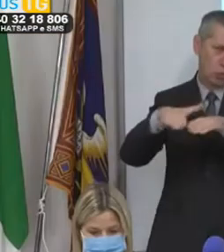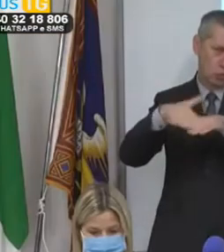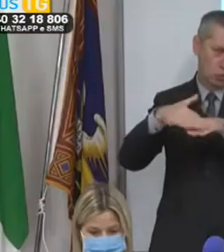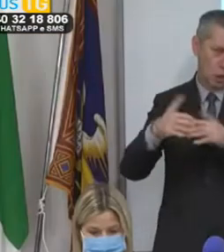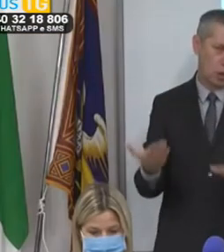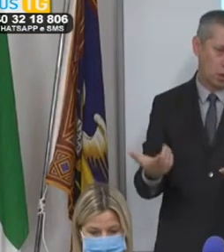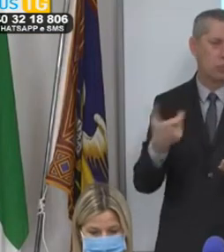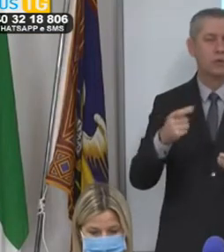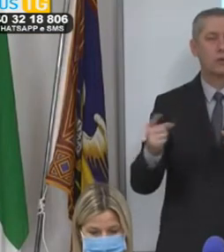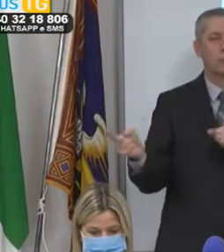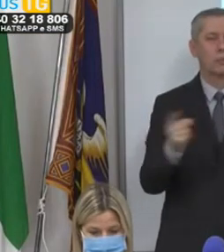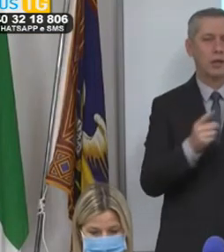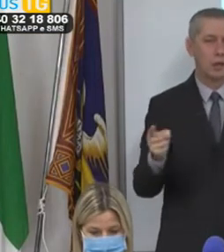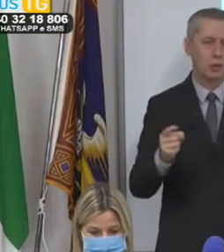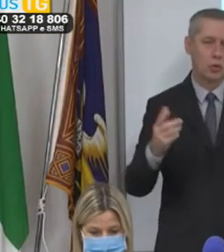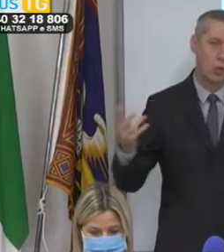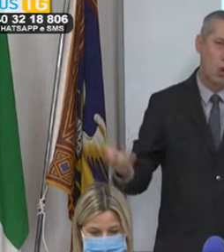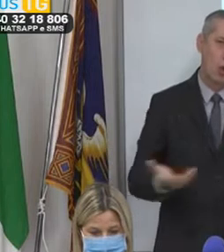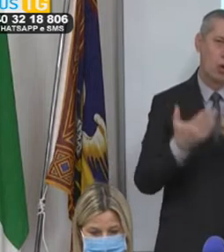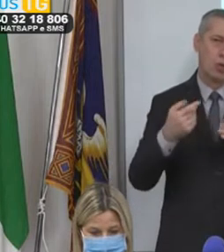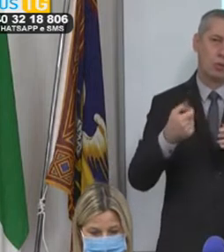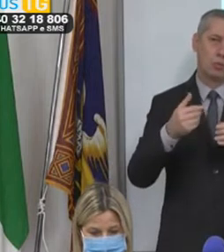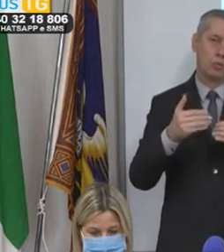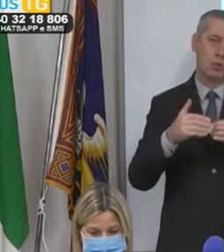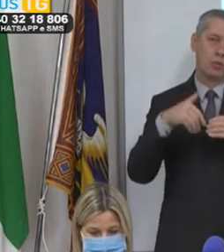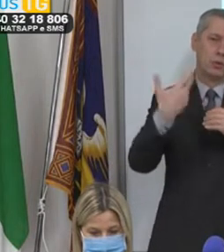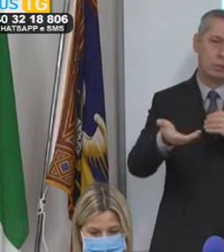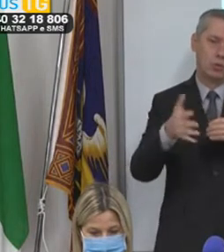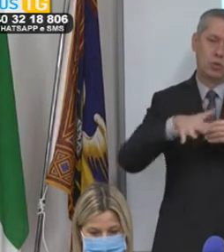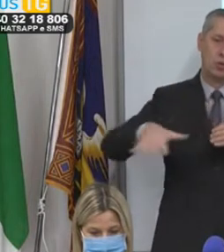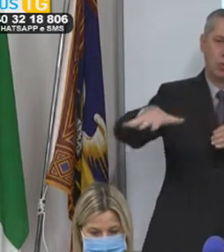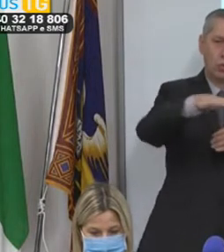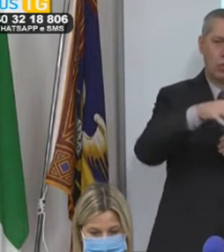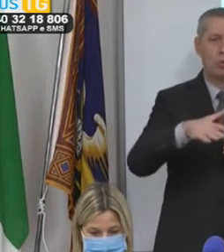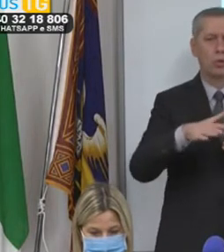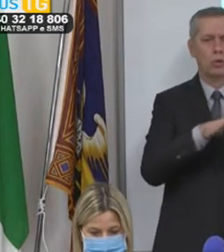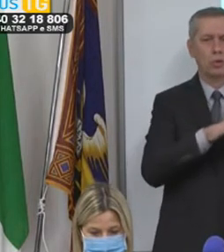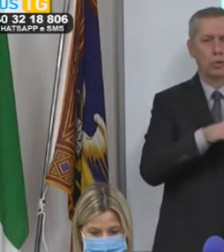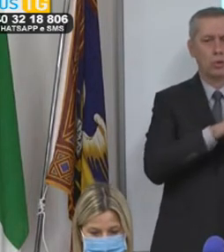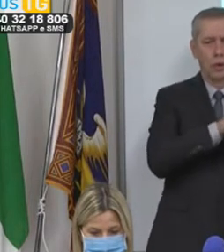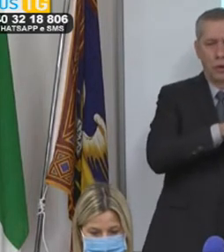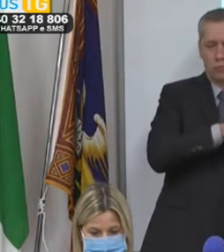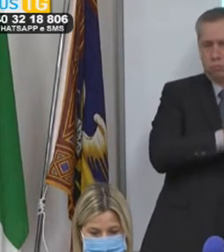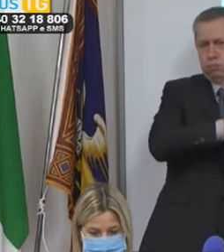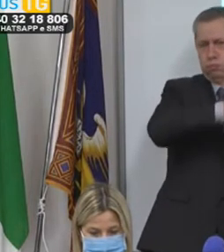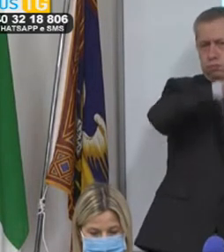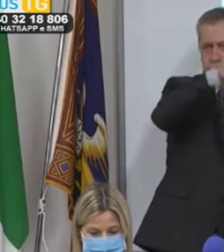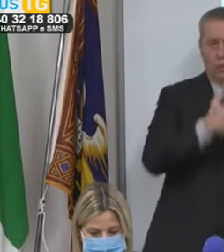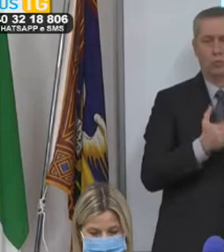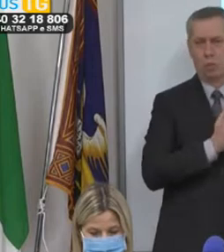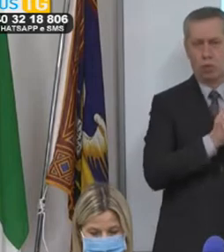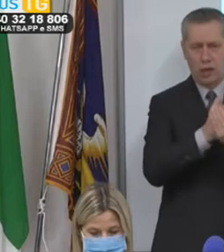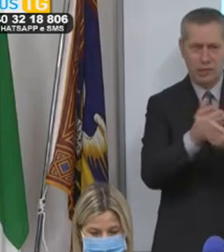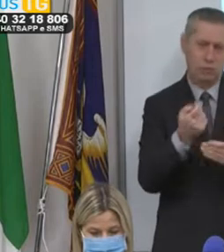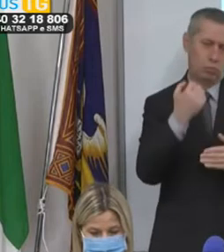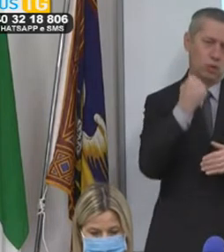di transizione, qualche metro quadrato in più, qualche burocrazia in meno, eccetera. So che i sindaci sono sensibili, faccio appelli